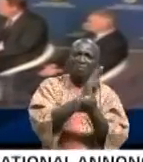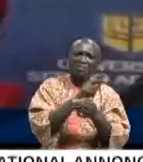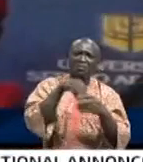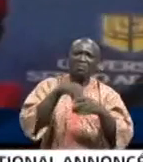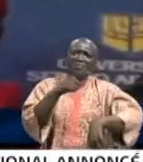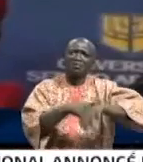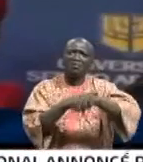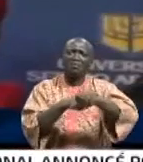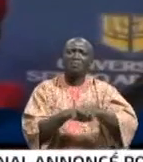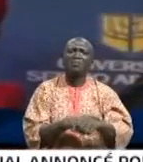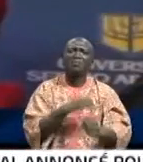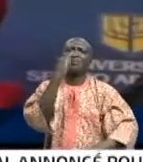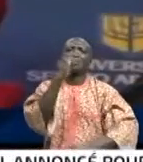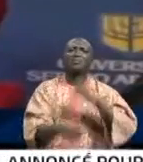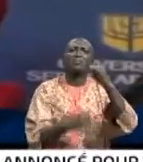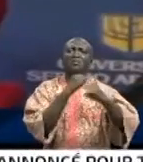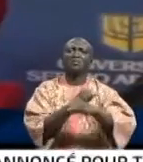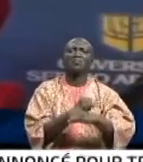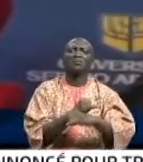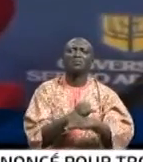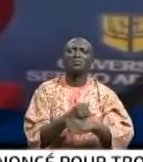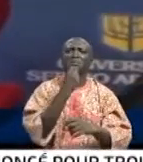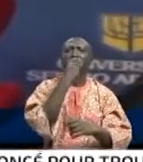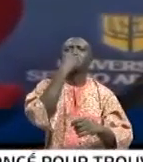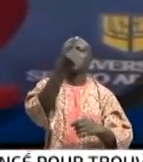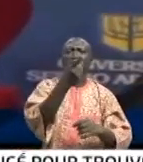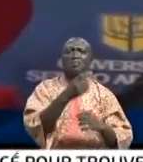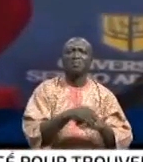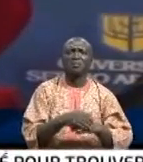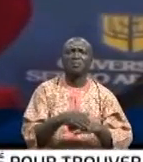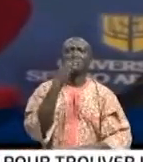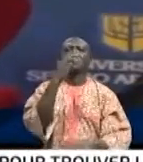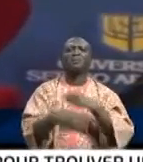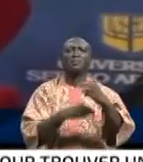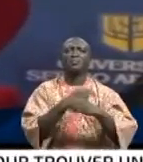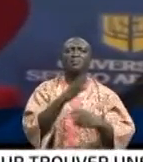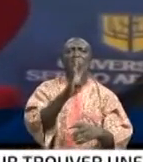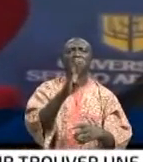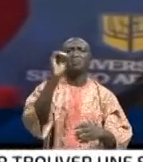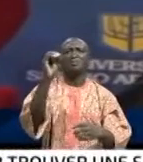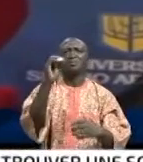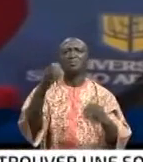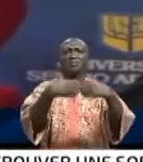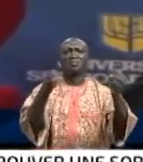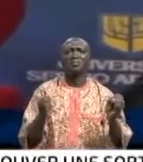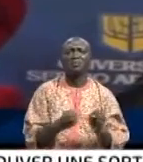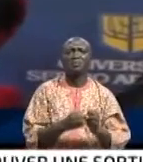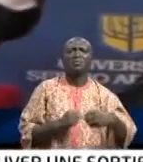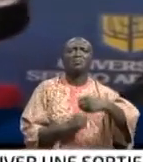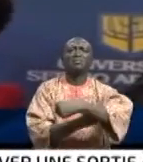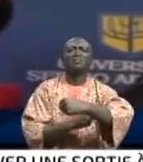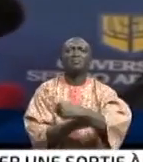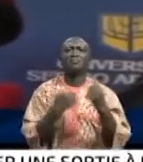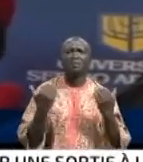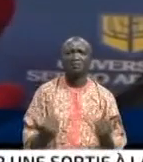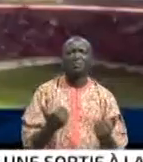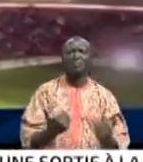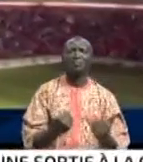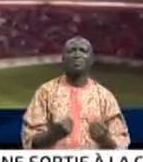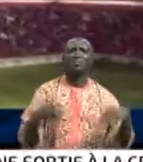le président de la FIFA qui s'était prononcé jusque là pour mondial à 40 équipes a déclaré qu'il défendait maintenant